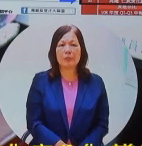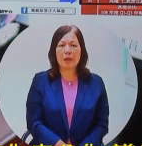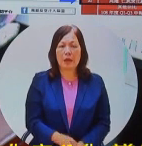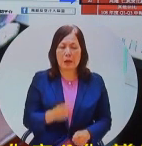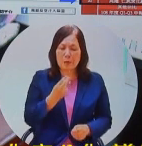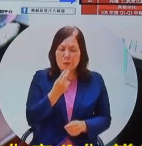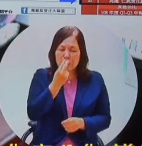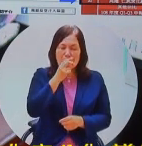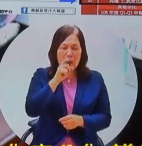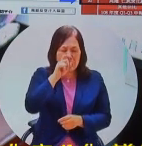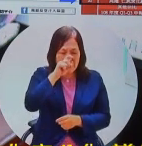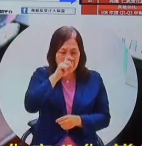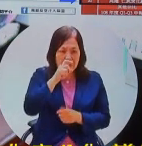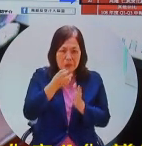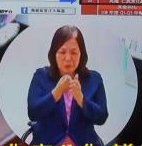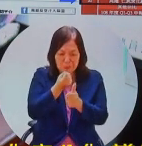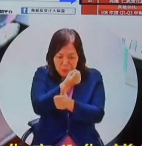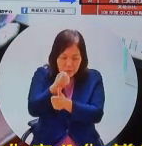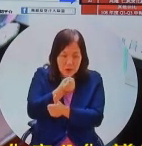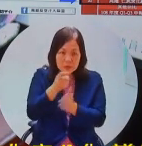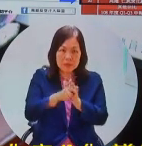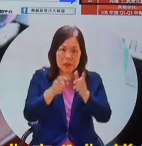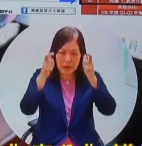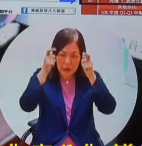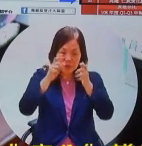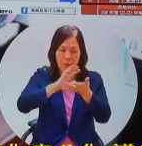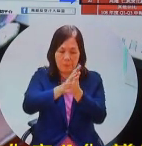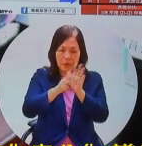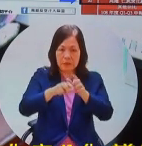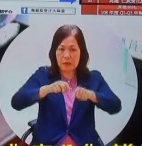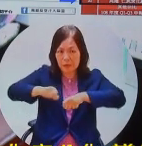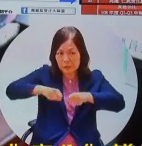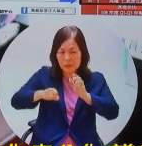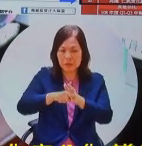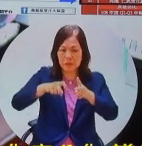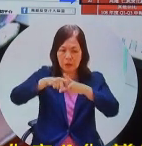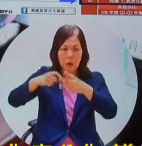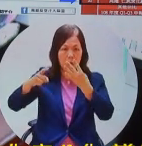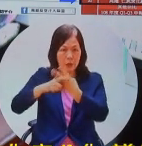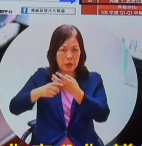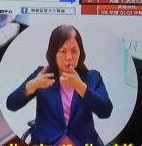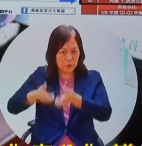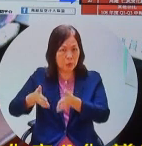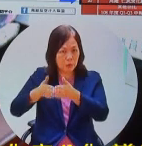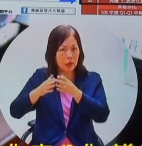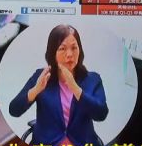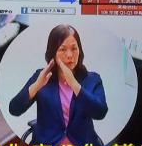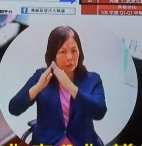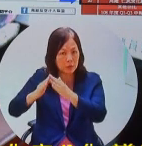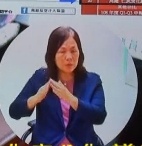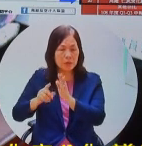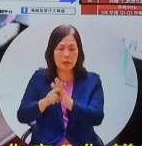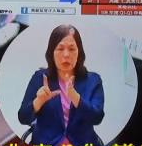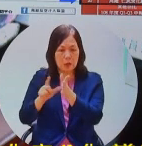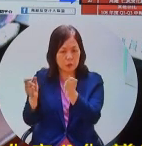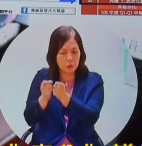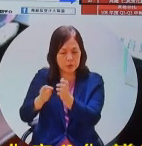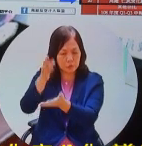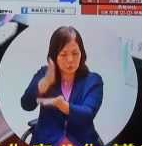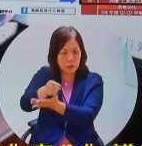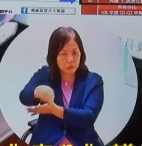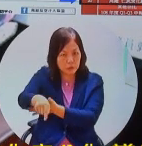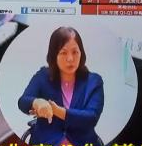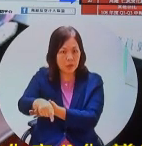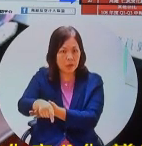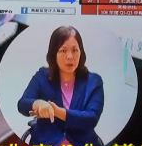管制在高雄已经被规划成工业重镇，我们没有办法转型去阻止这个空大量